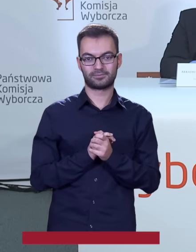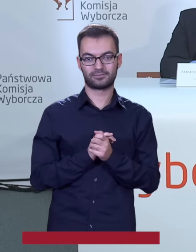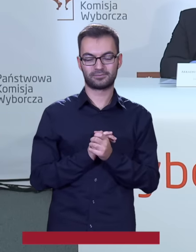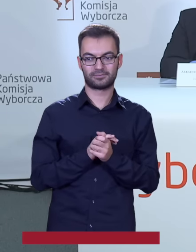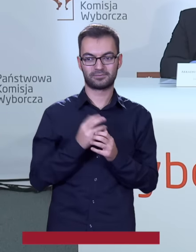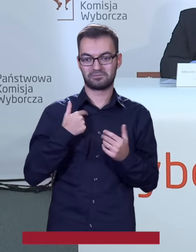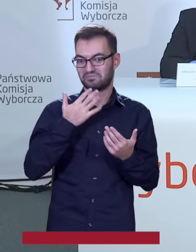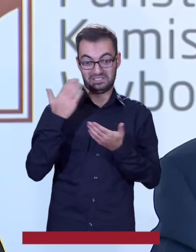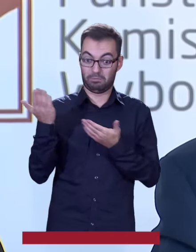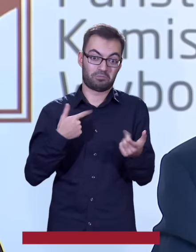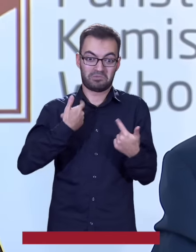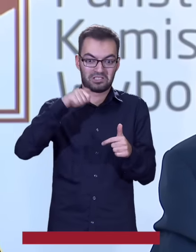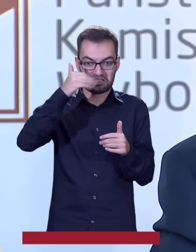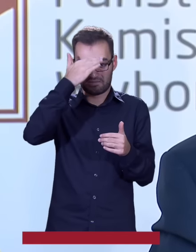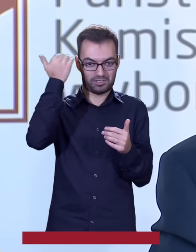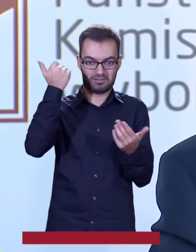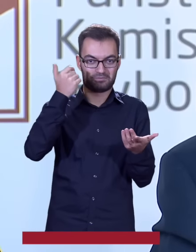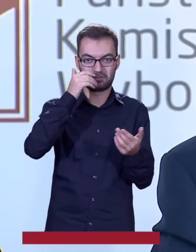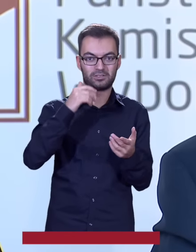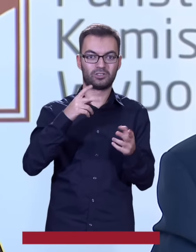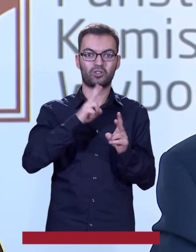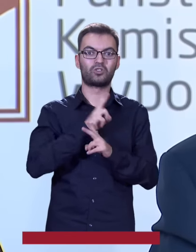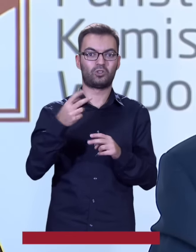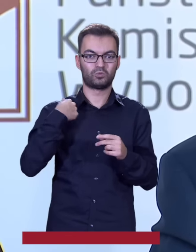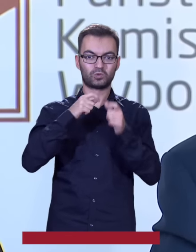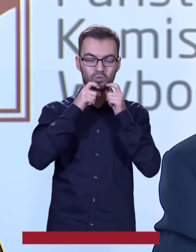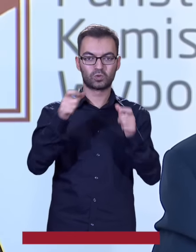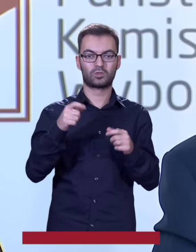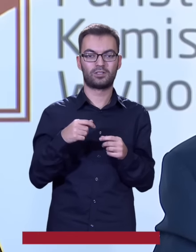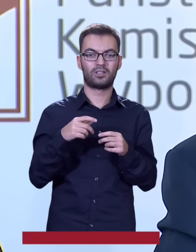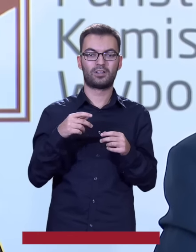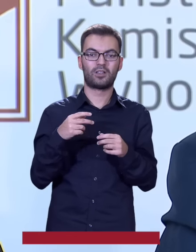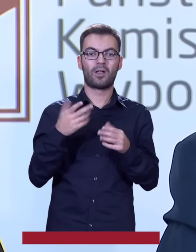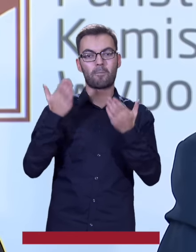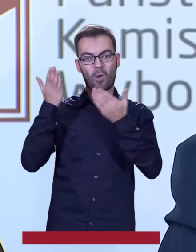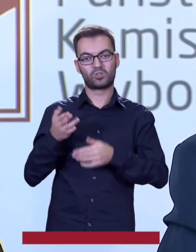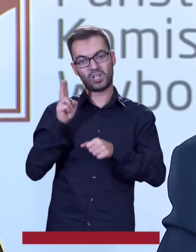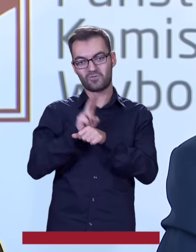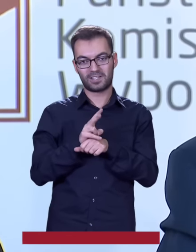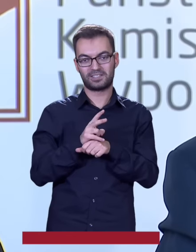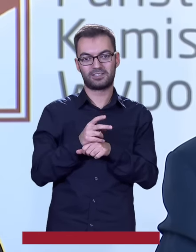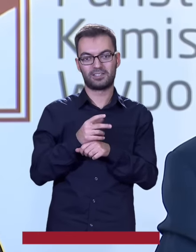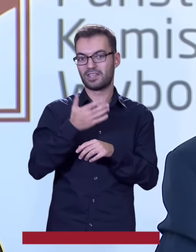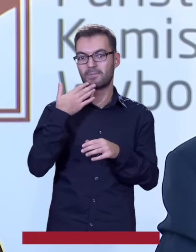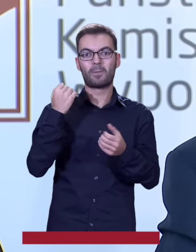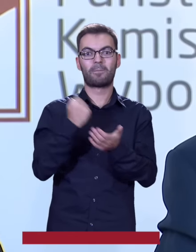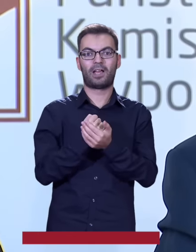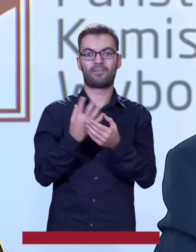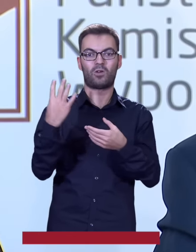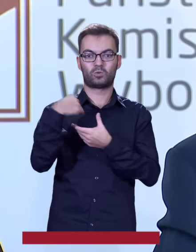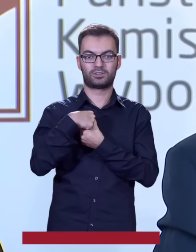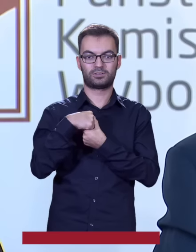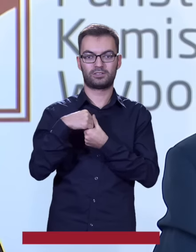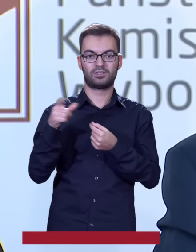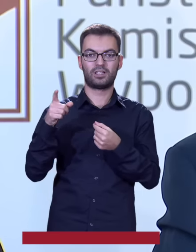mi nie wiadomo, żeby ktokolwiek się zgłosił z mężów zaufania i nie miał prawa uczestniczenia w pracy. Rozumiem, że do